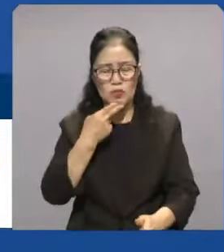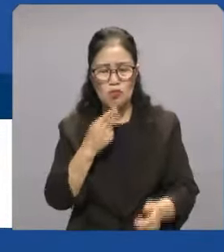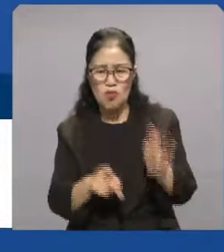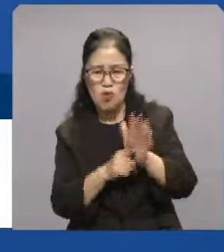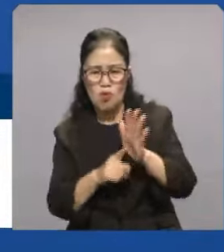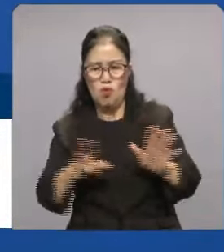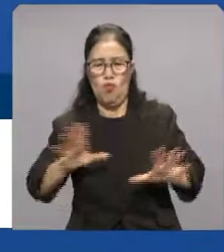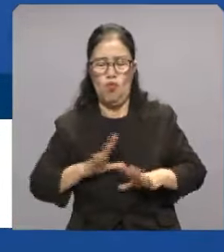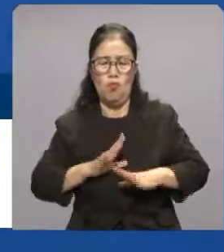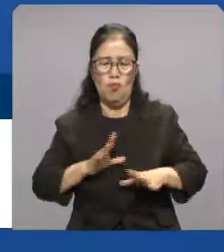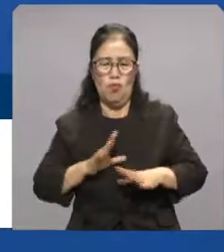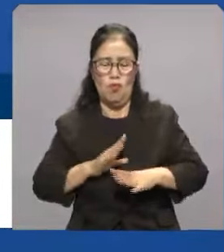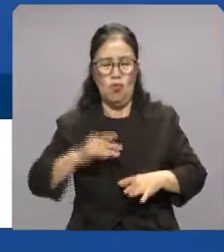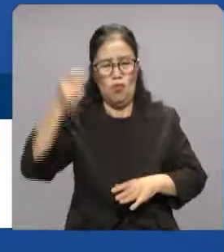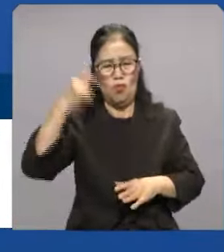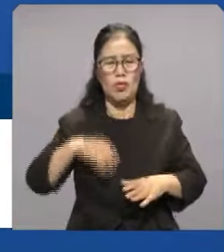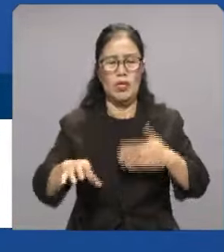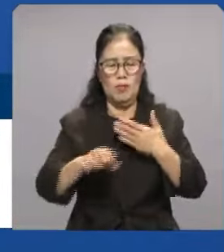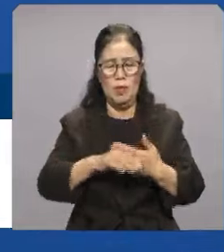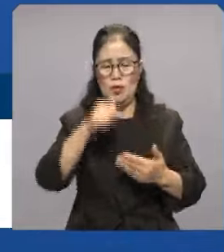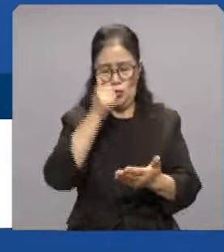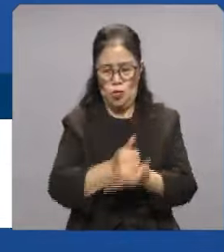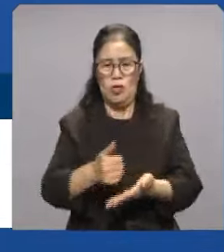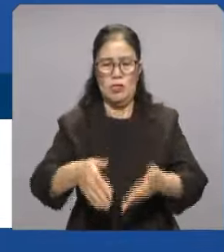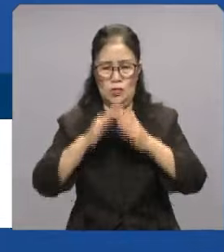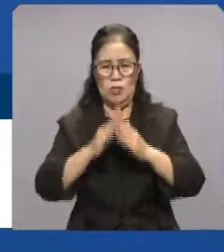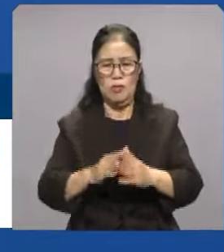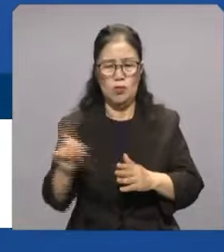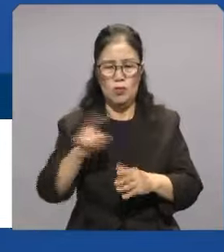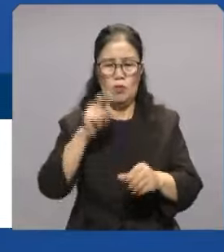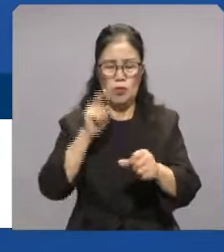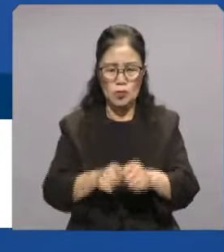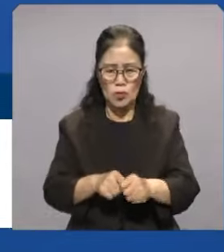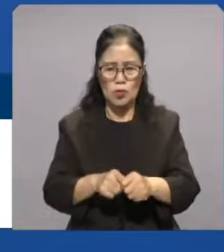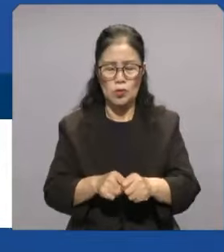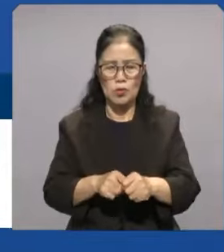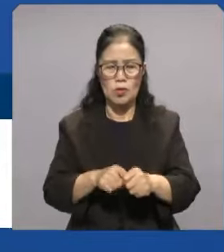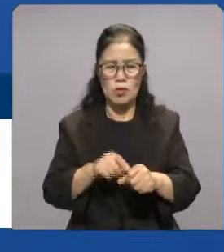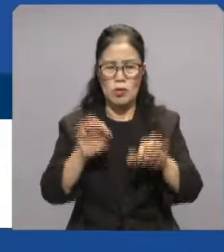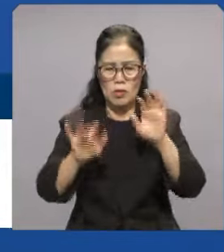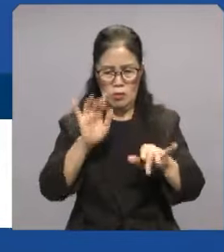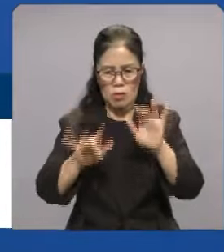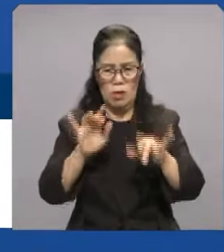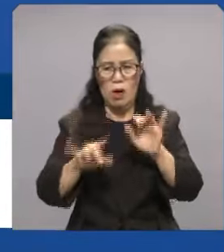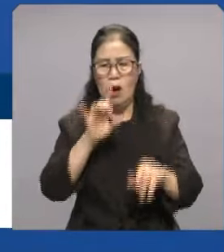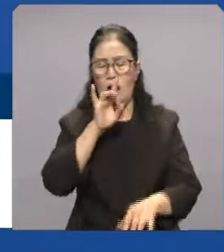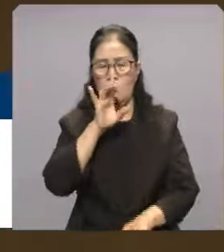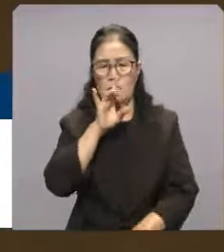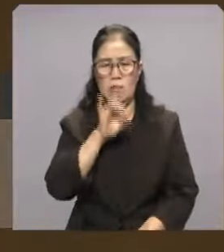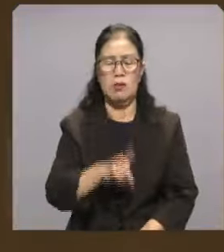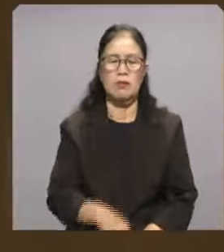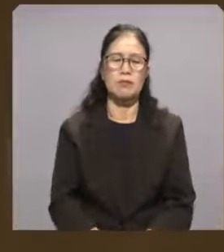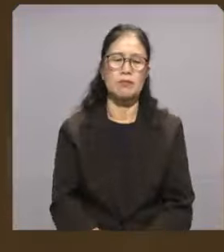사람들이 공포를 일으킨다면 그 자체로 성립되는 만큼 어떠한 목적으로라도 어떠한 이유로라도 결코 작성하여서는 안